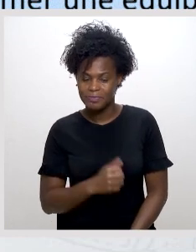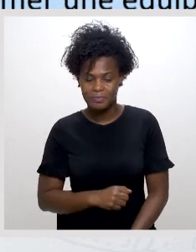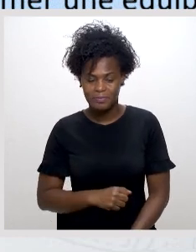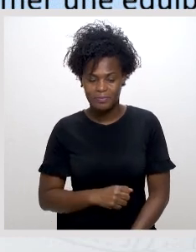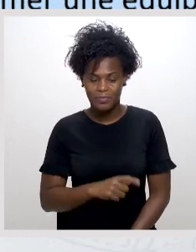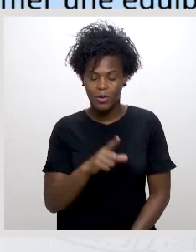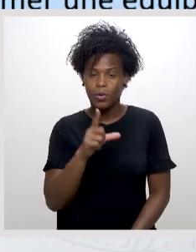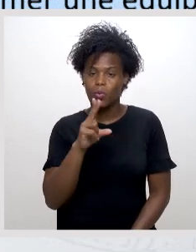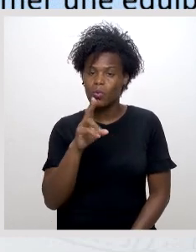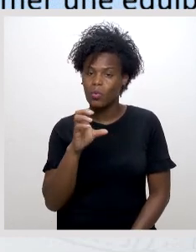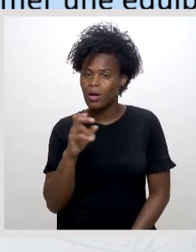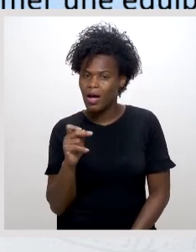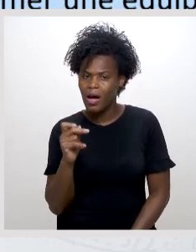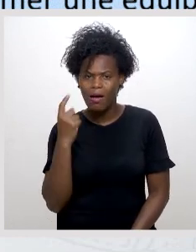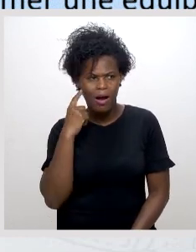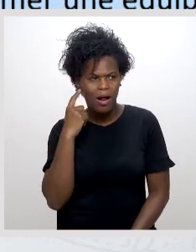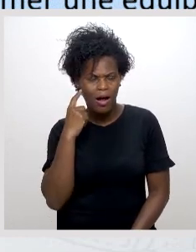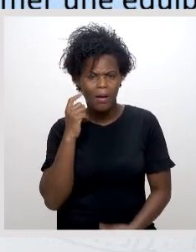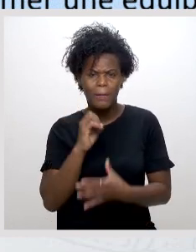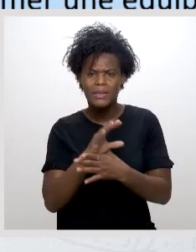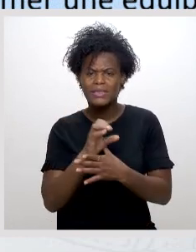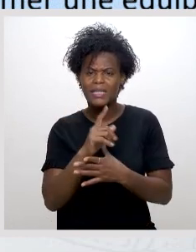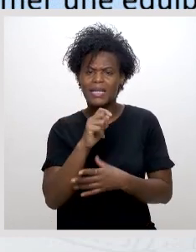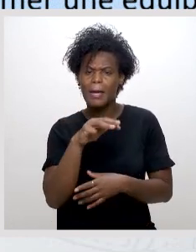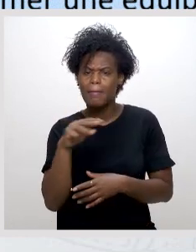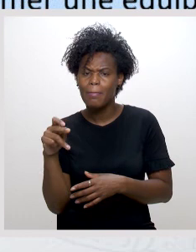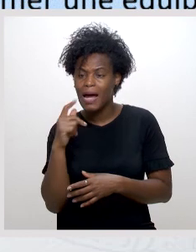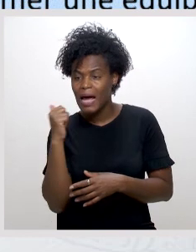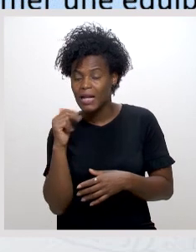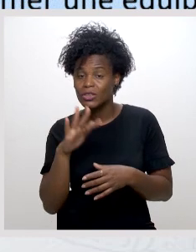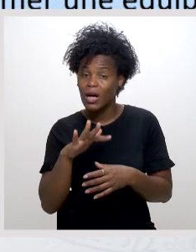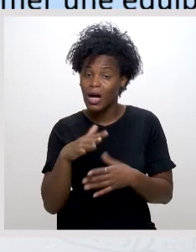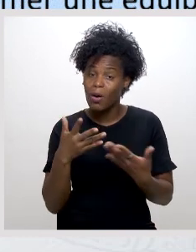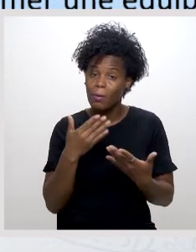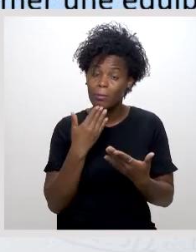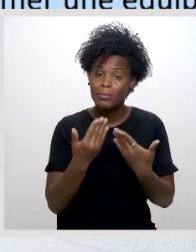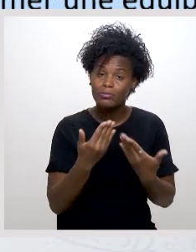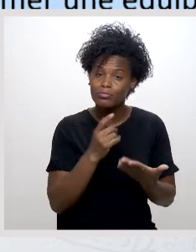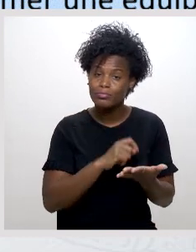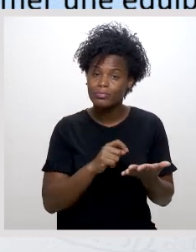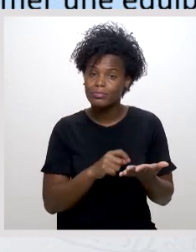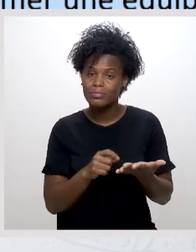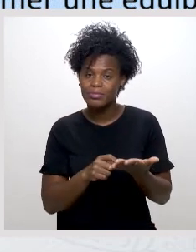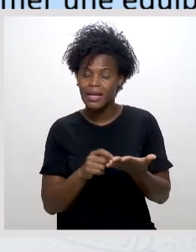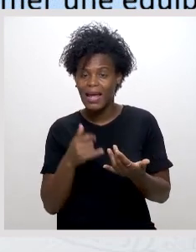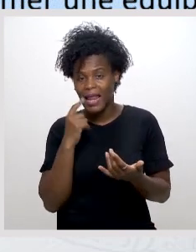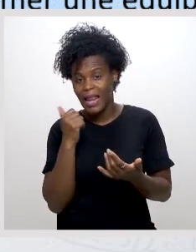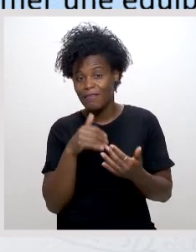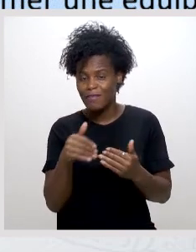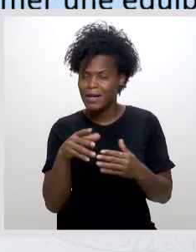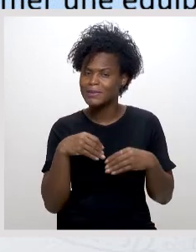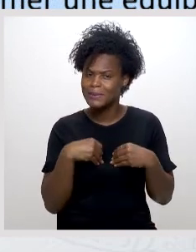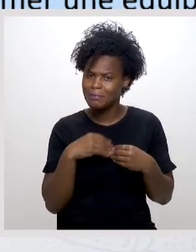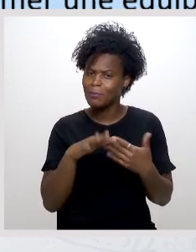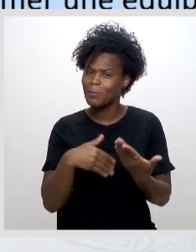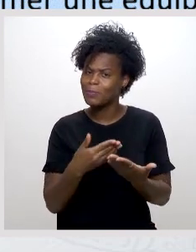Lucas vient d'écouter le message d'Emma. Il est en train de demander des renseignements. Il va accepter la